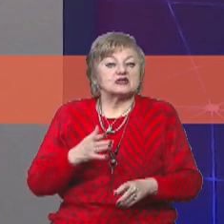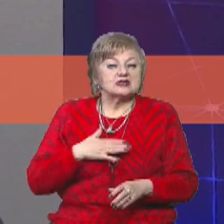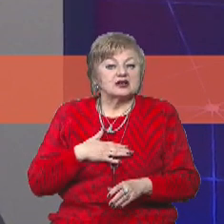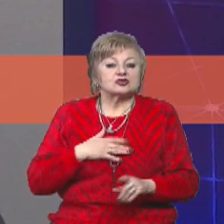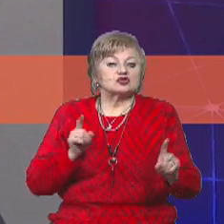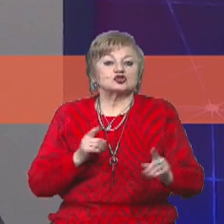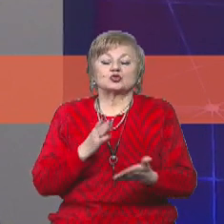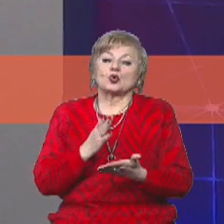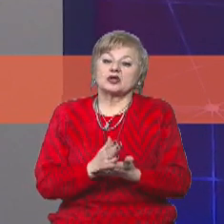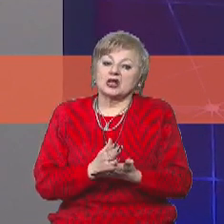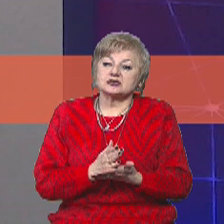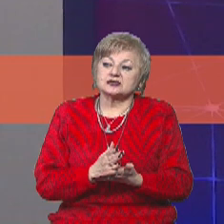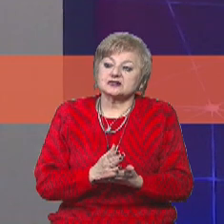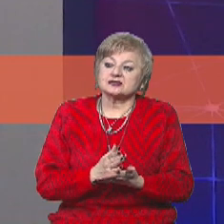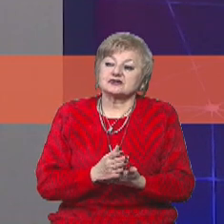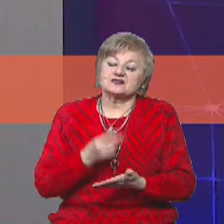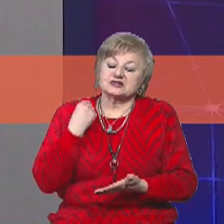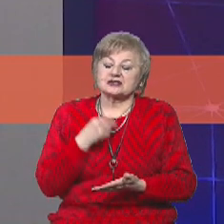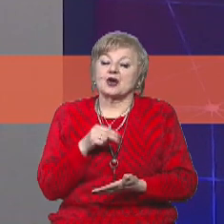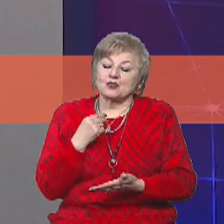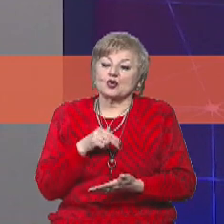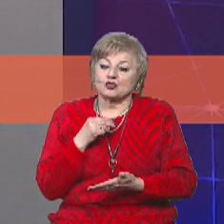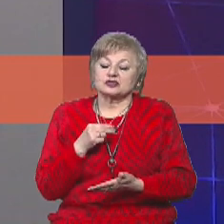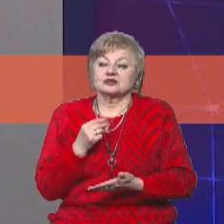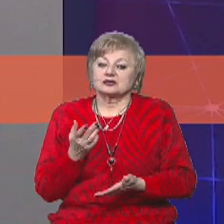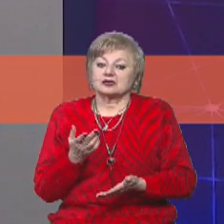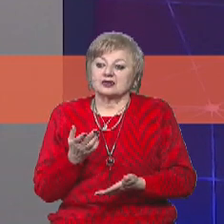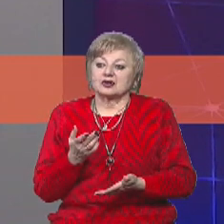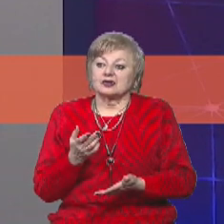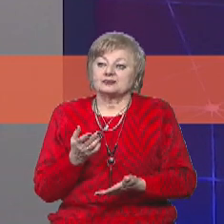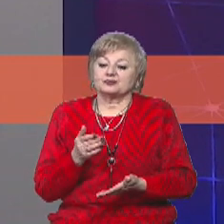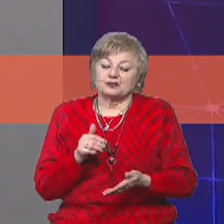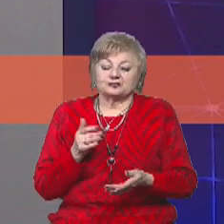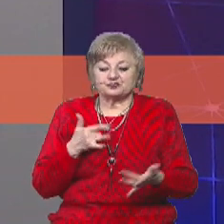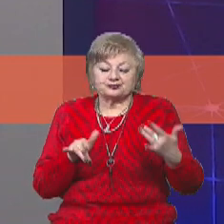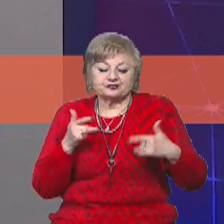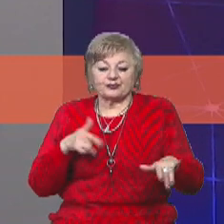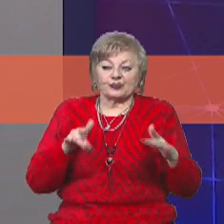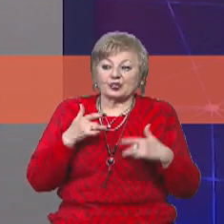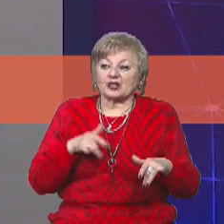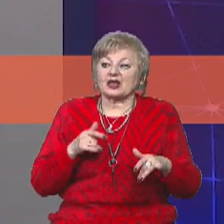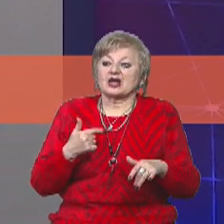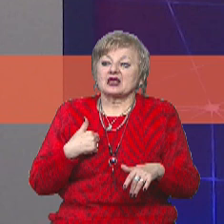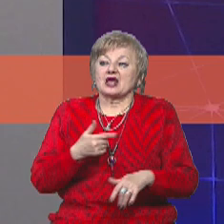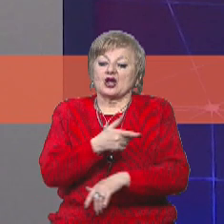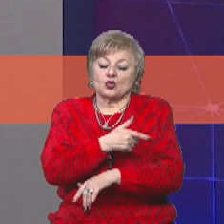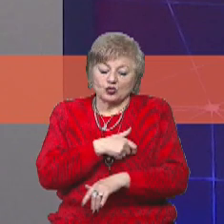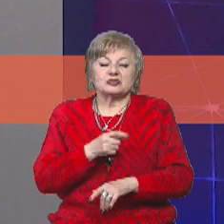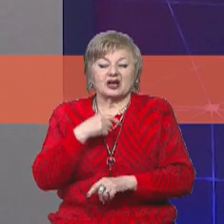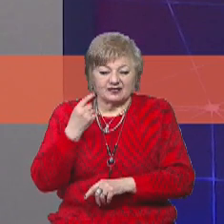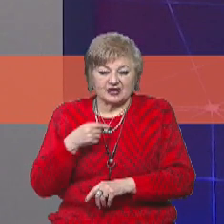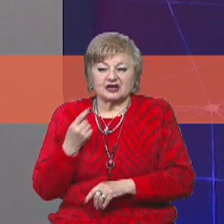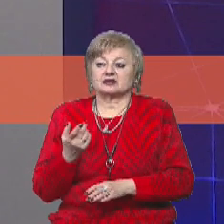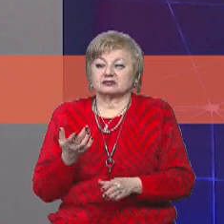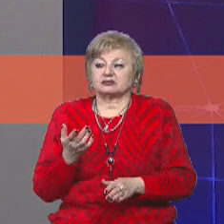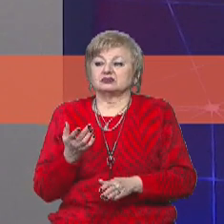є представлені в Запорізькій міській раді. Відмовки такі, бо я на комісії презентував, на